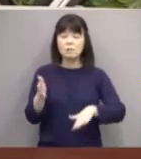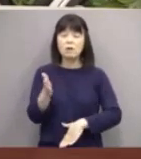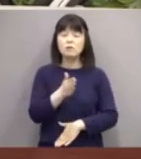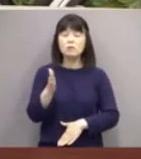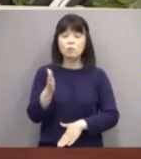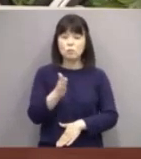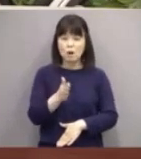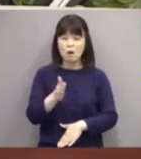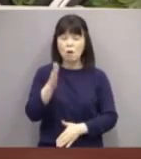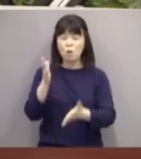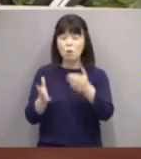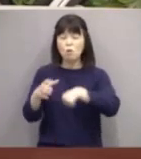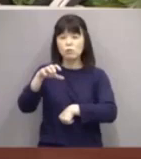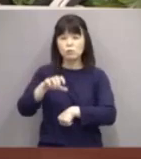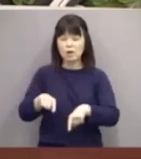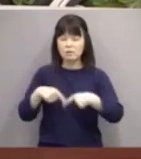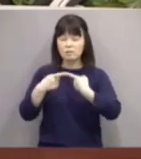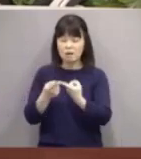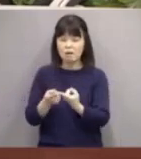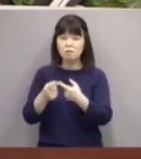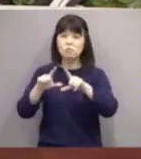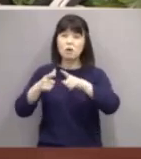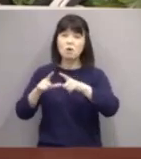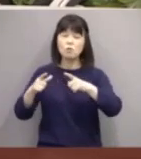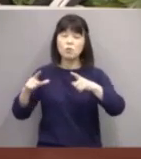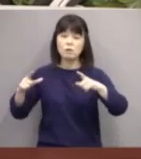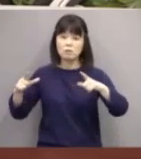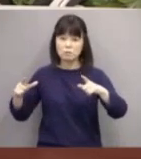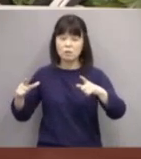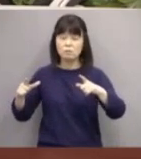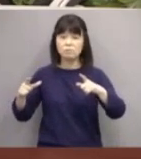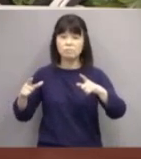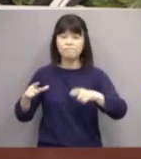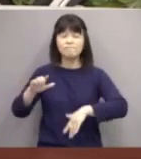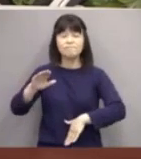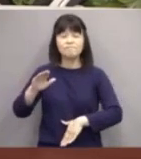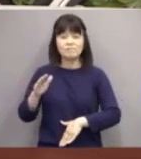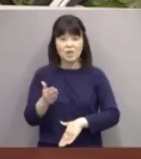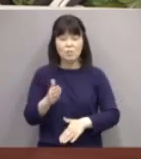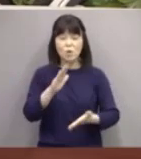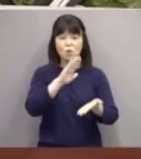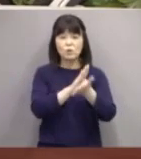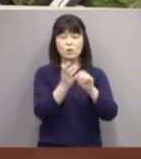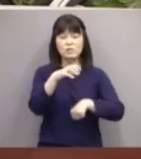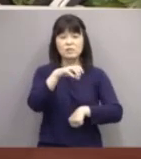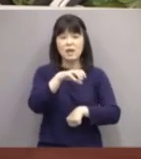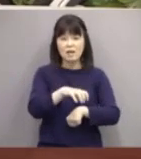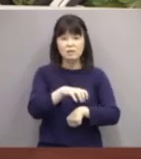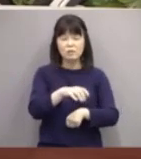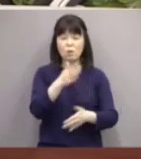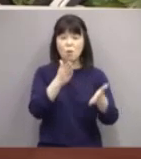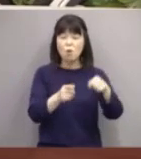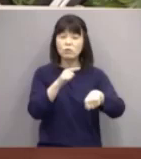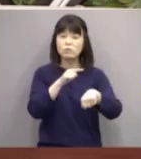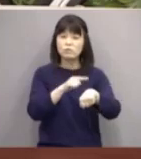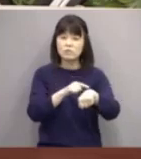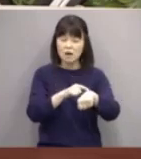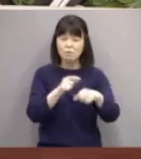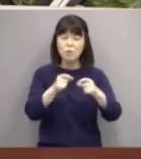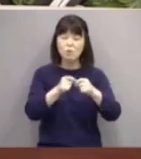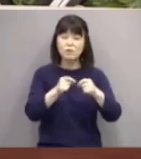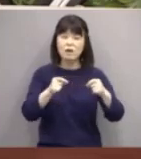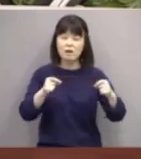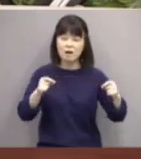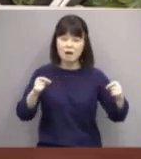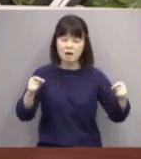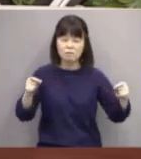は保育所を希望するご家庭が増えています。しかし幼稚園の預かり時間なども変わってきており、